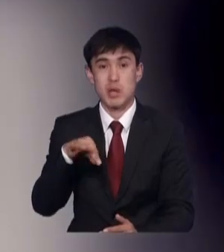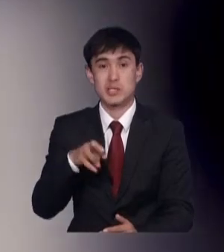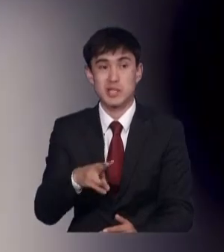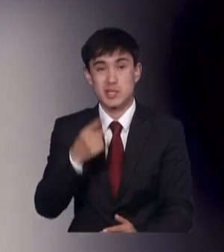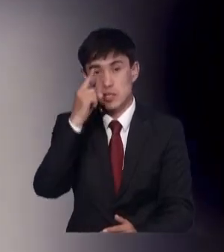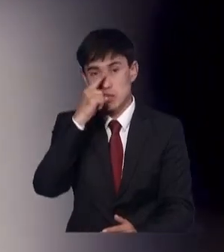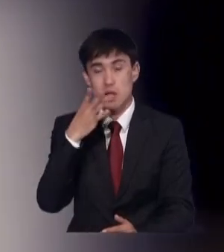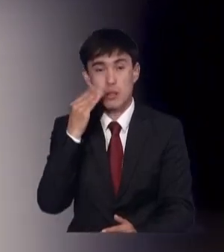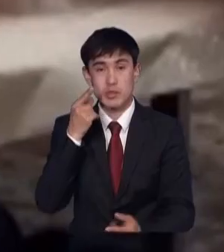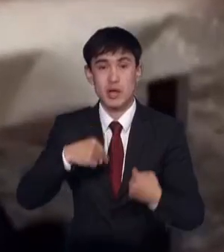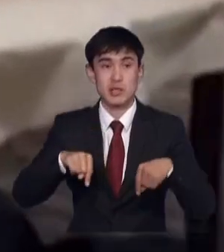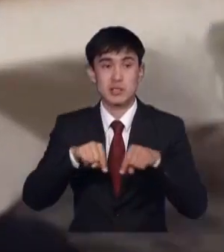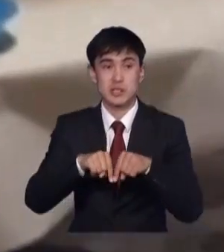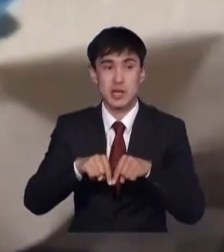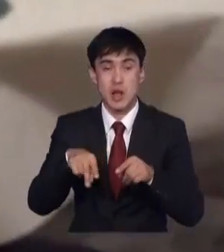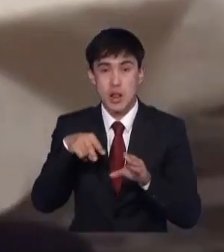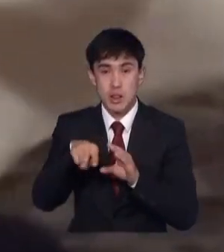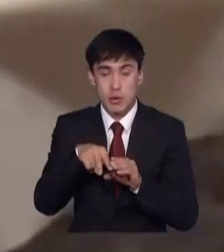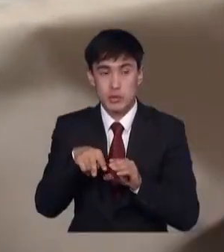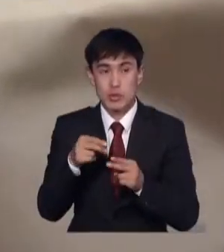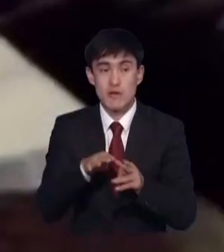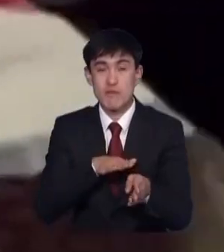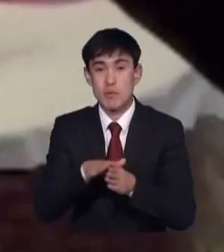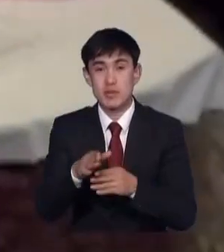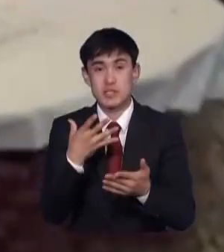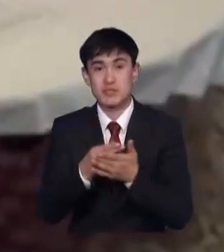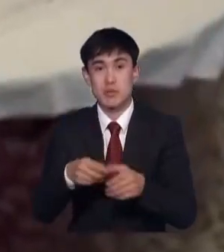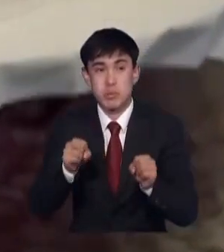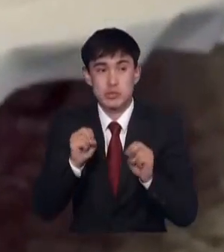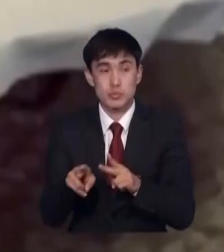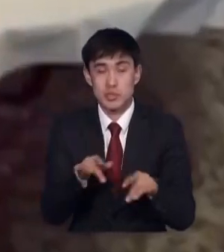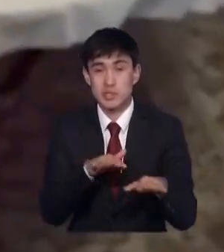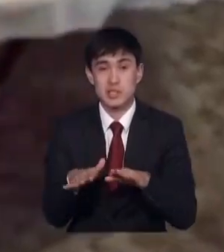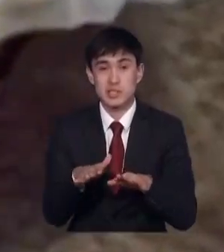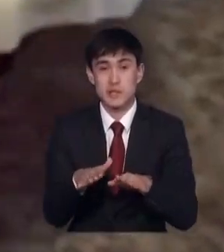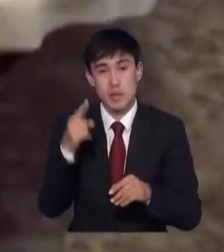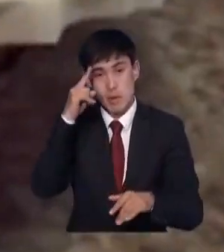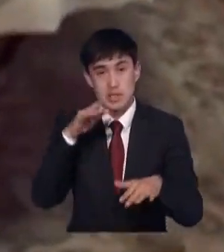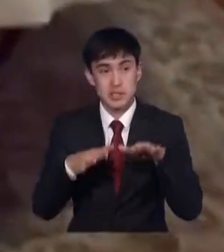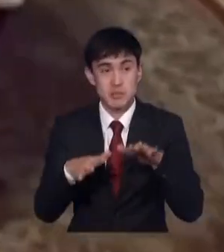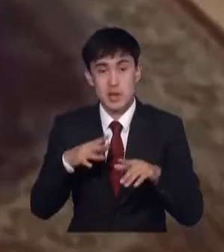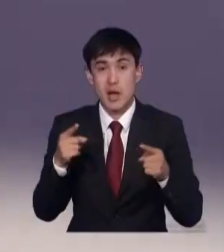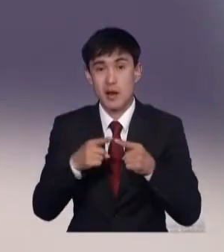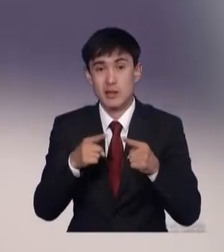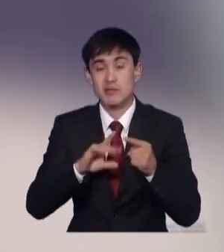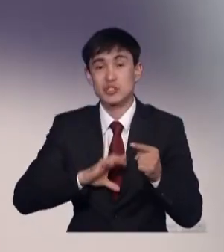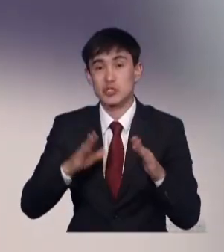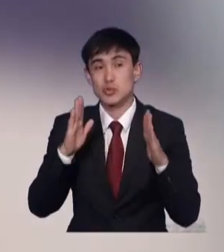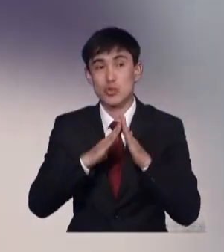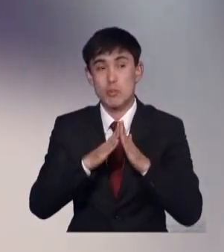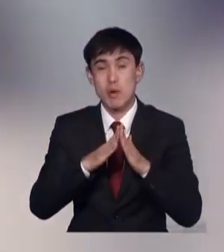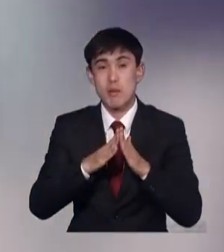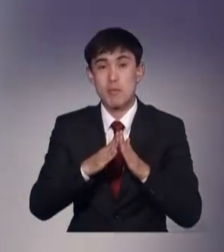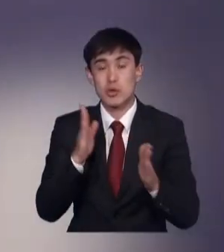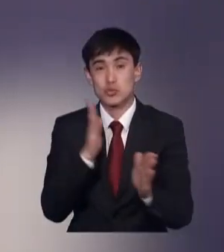Индии Алматы организовали лабораторию для осуществления своей преступной деятельности подозреваемые арендовали частный дом по